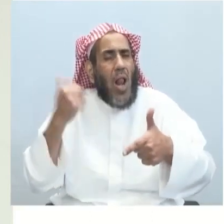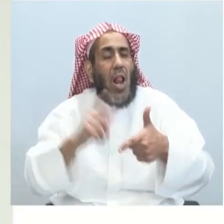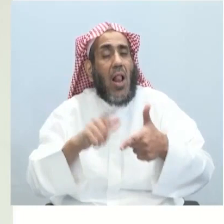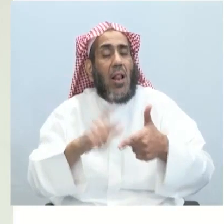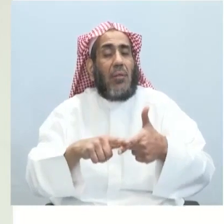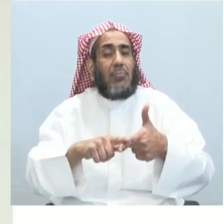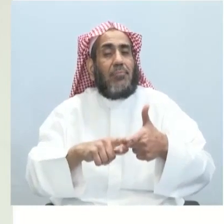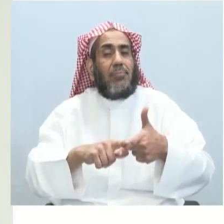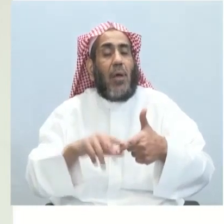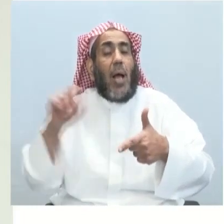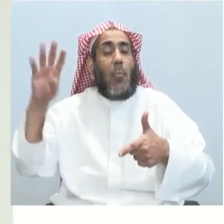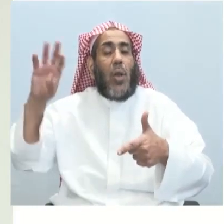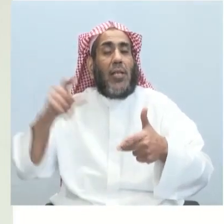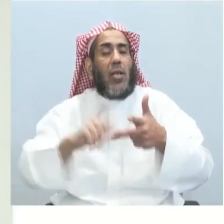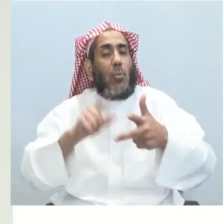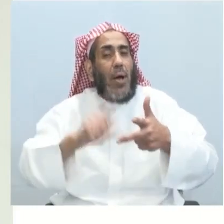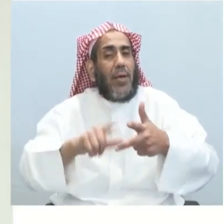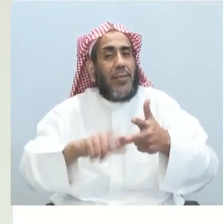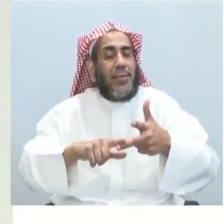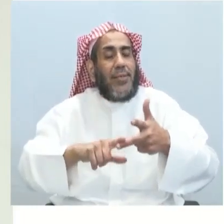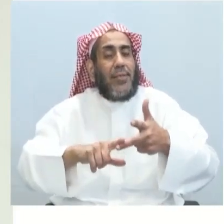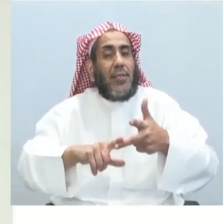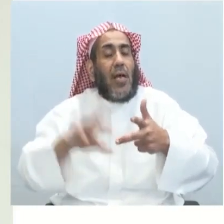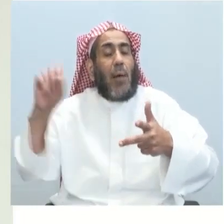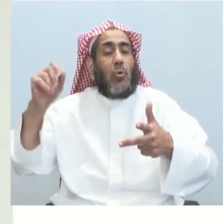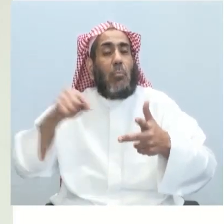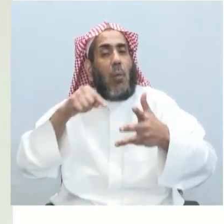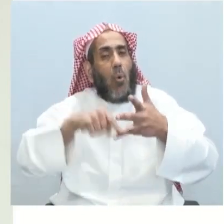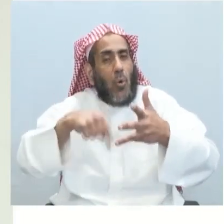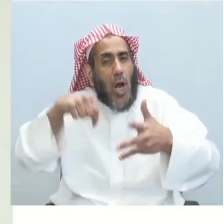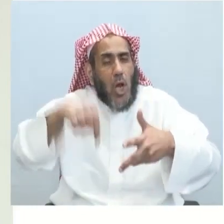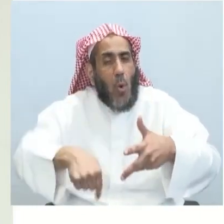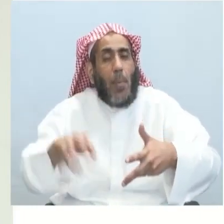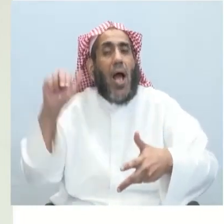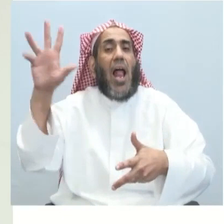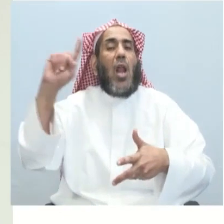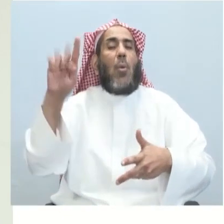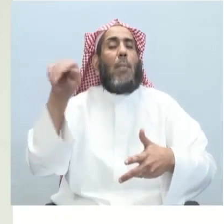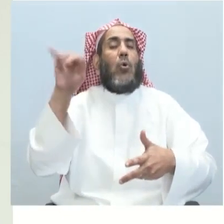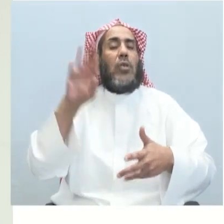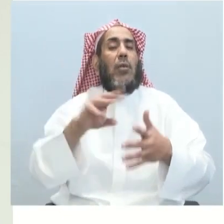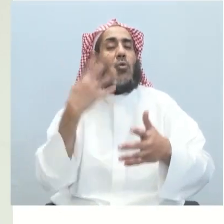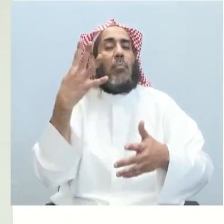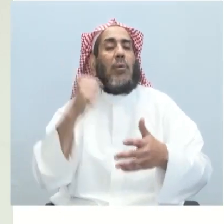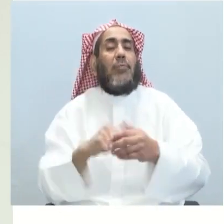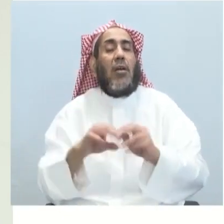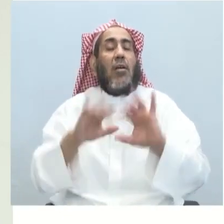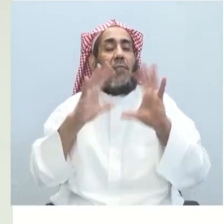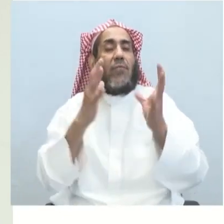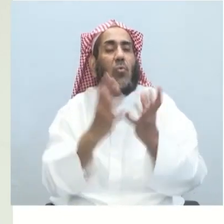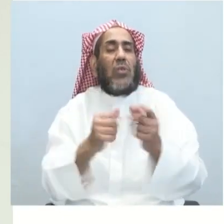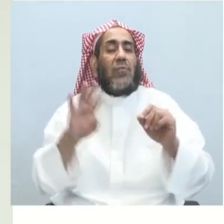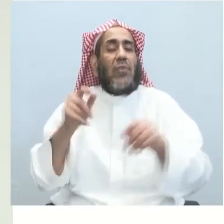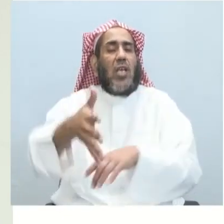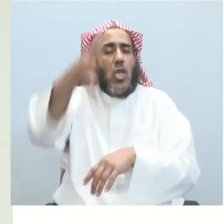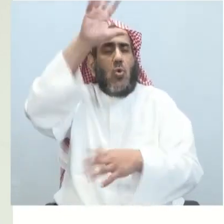ثم ابي العتاه ثم ابو تم هنا البحتري نموذج اربعه البحتري في وصف ايوان كسرى